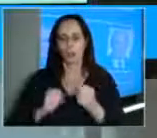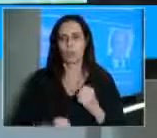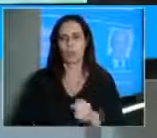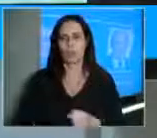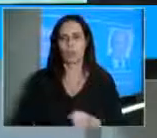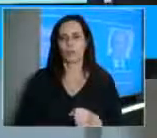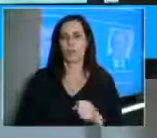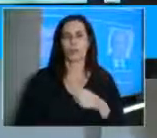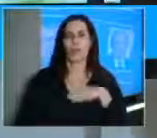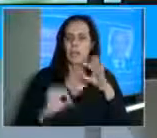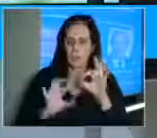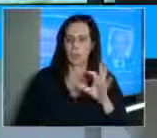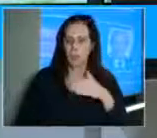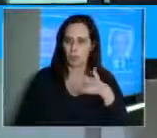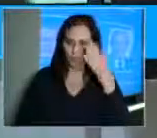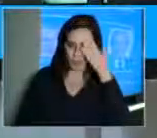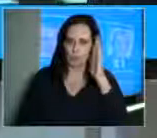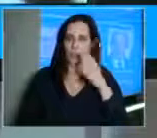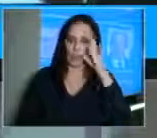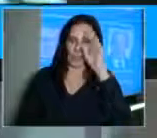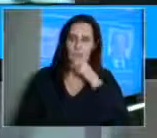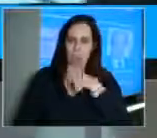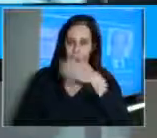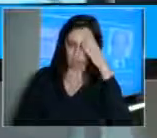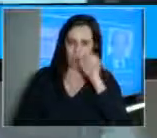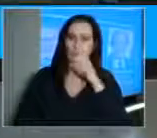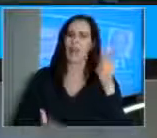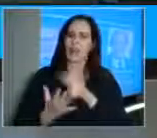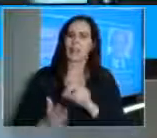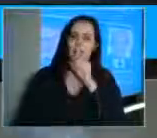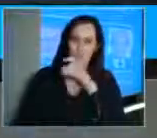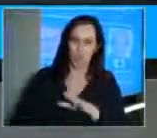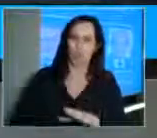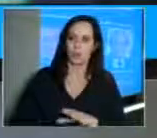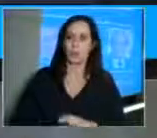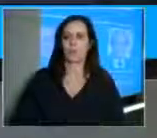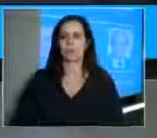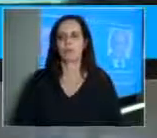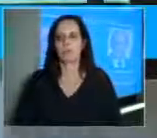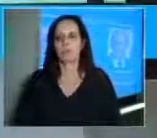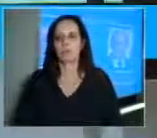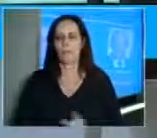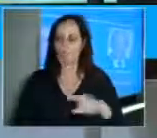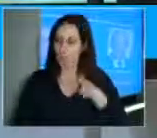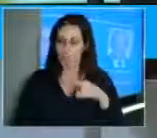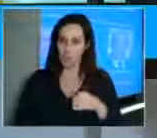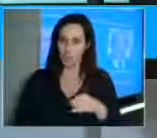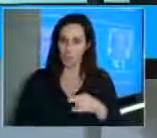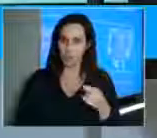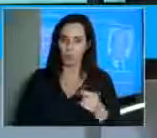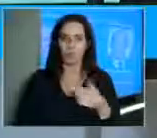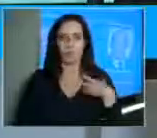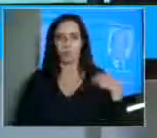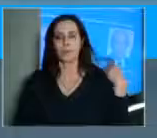זאת זה בסדר, אני מכירה את ההיסטוריה, אני קראתי את ההיסטוריה, אני מכירה את זה גם, כן. אז חווינו את זה, מה שנקרא, לא כהיסטוריה.